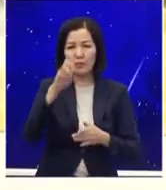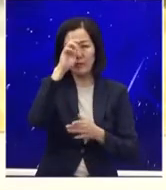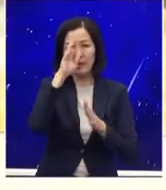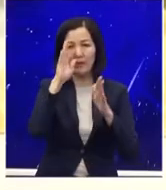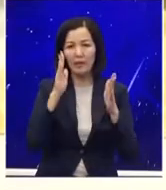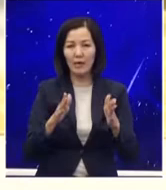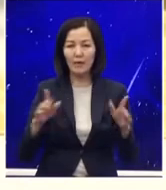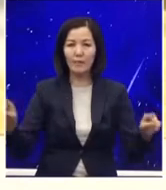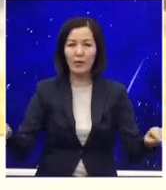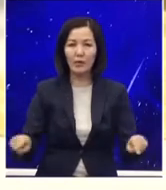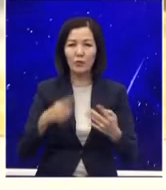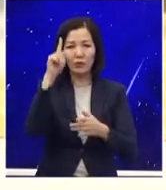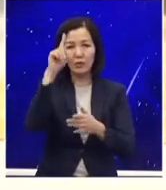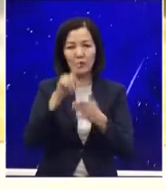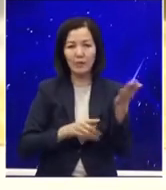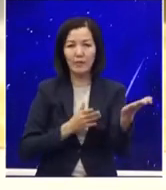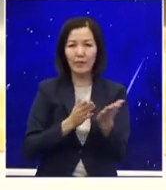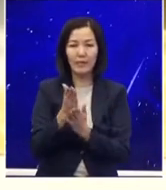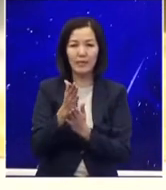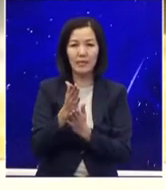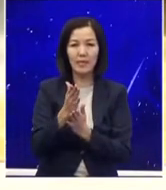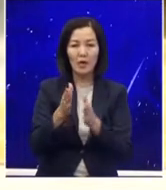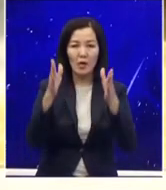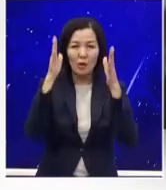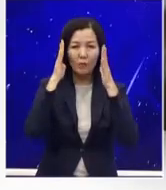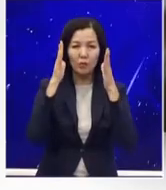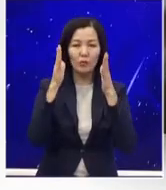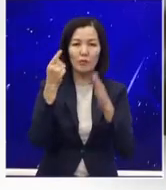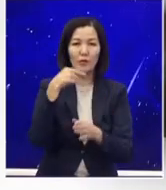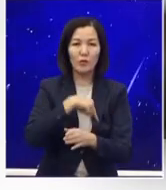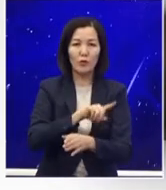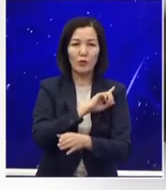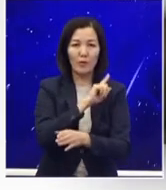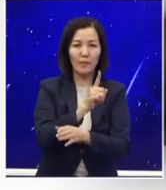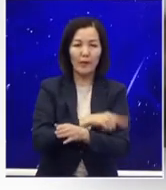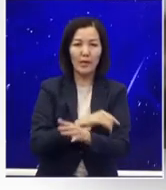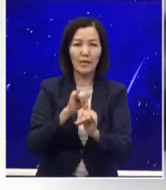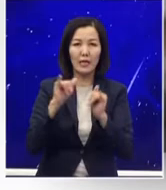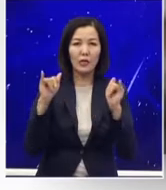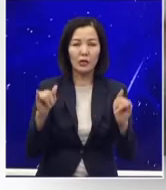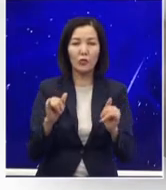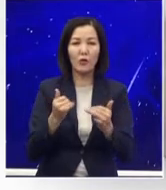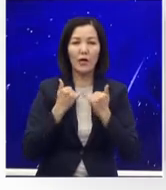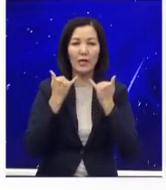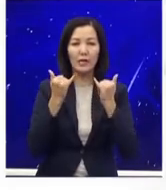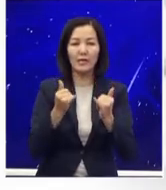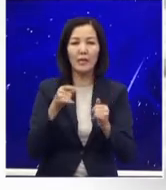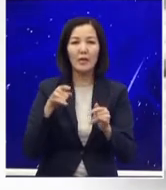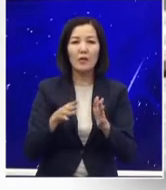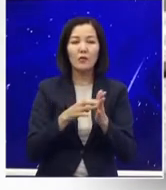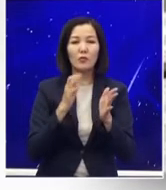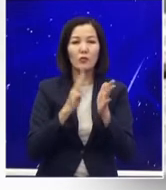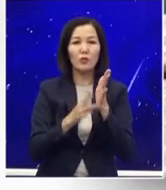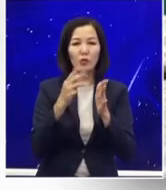қалыптасуы барысында діни тұрғыда мұсылмандардың рухани байлығын арттыруға арнады. 1993 жылдары Қазақстан